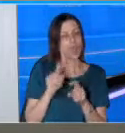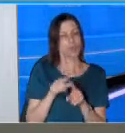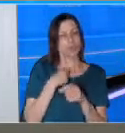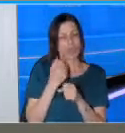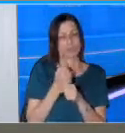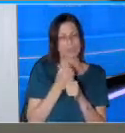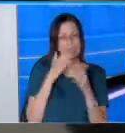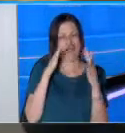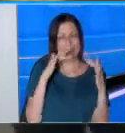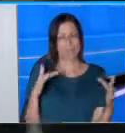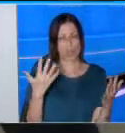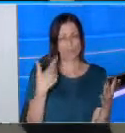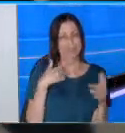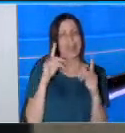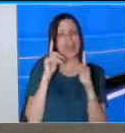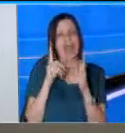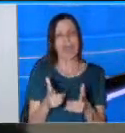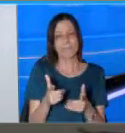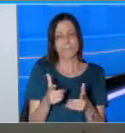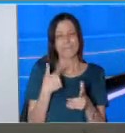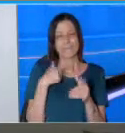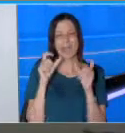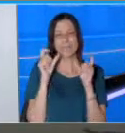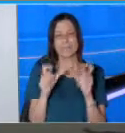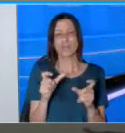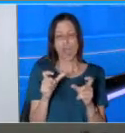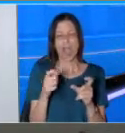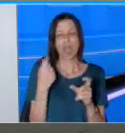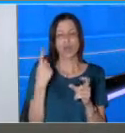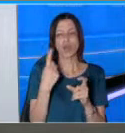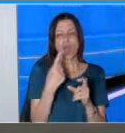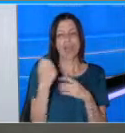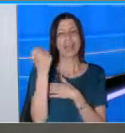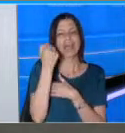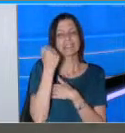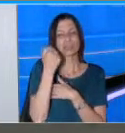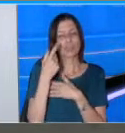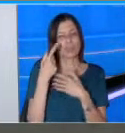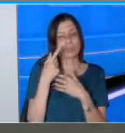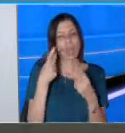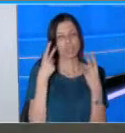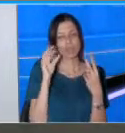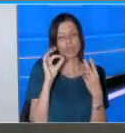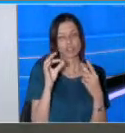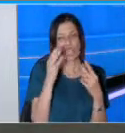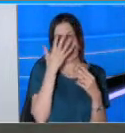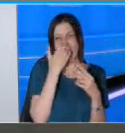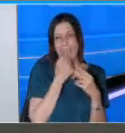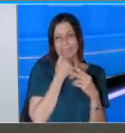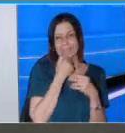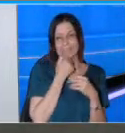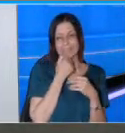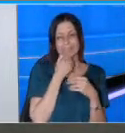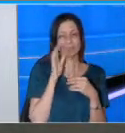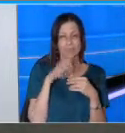בלבנון, להילחם ולמנוע כל התעצמות משמעותית של חמאס ושל אגף בעזה. כן,